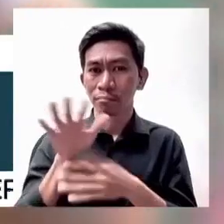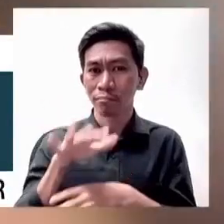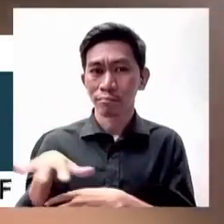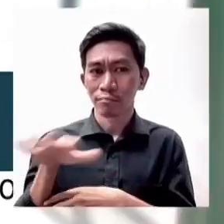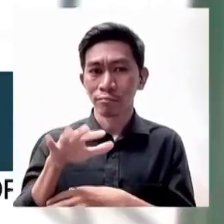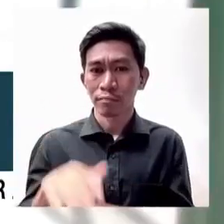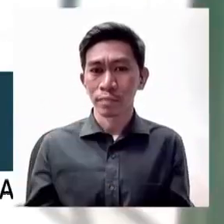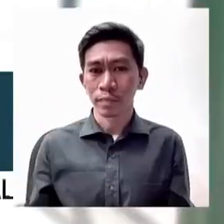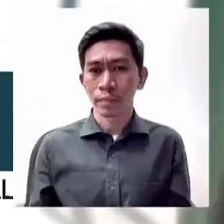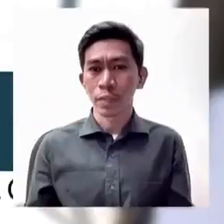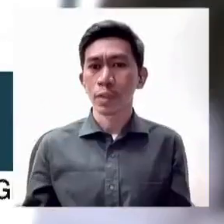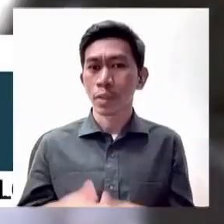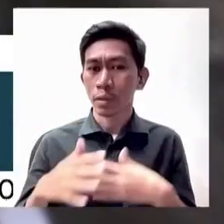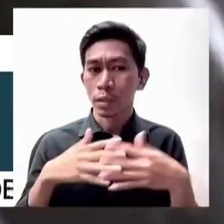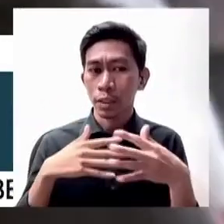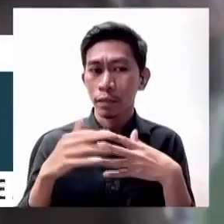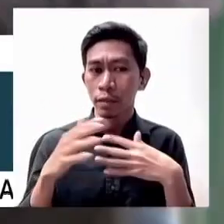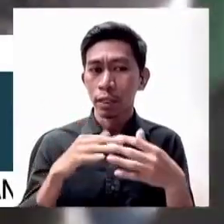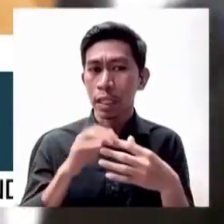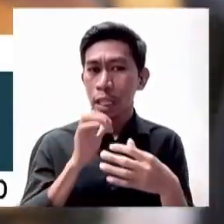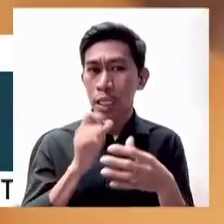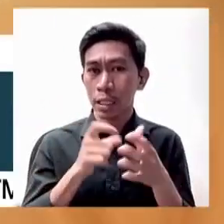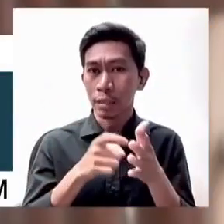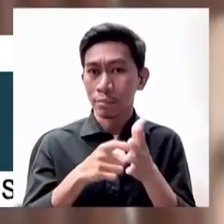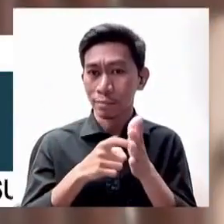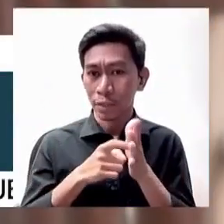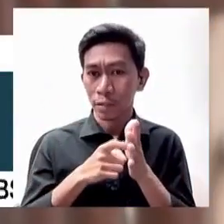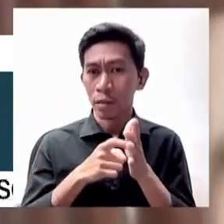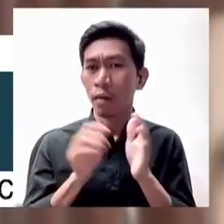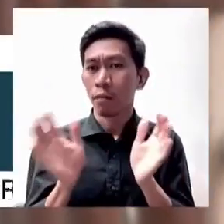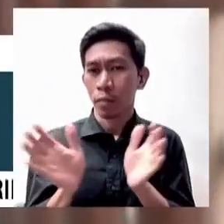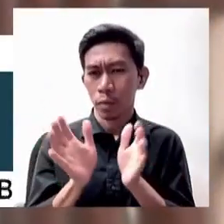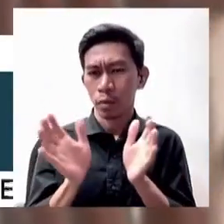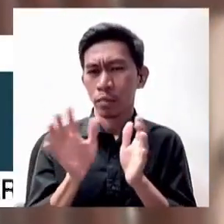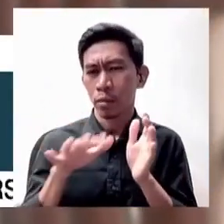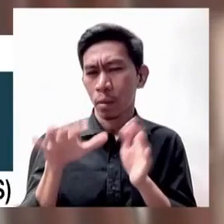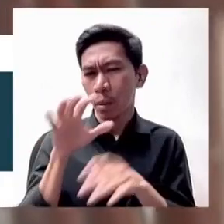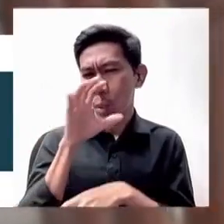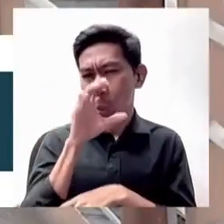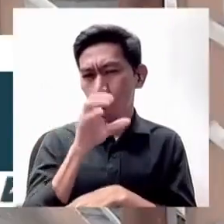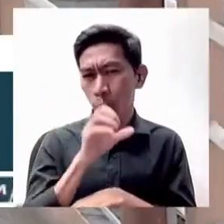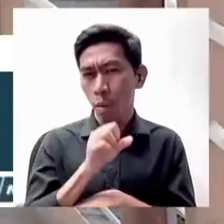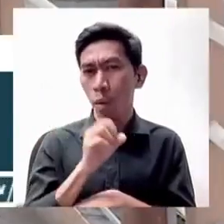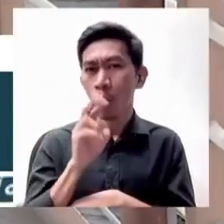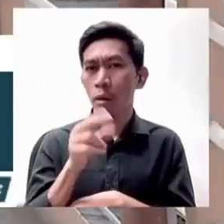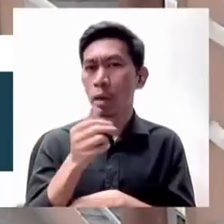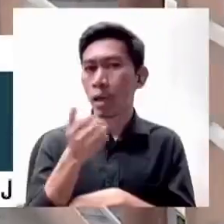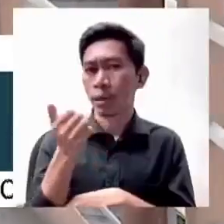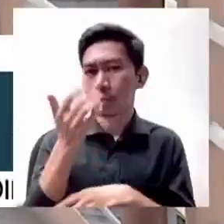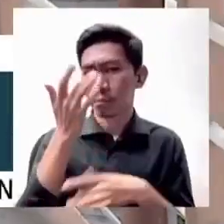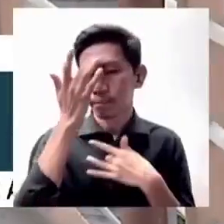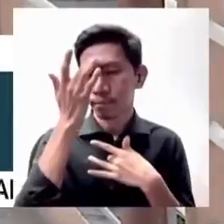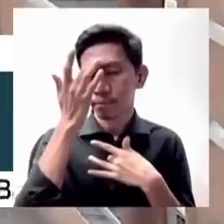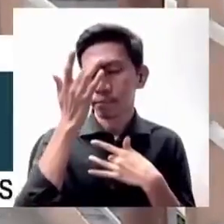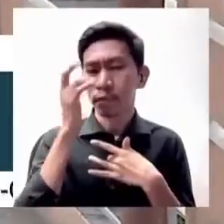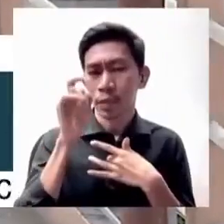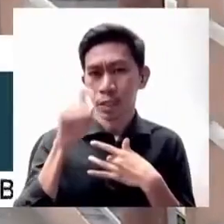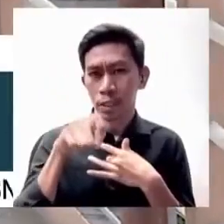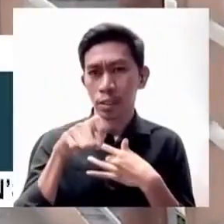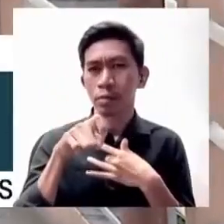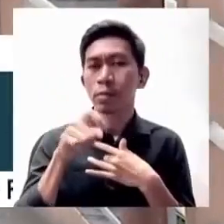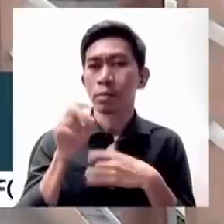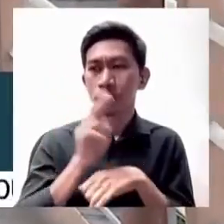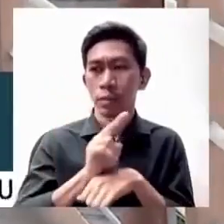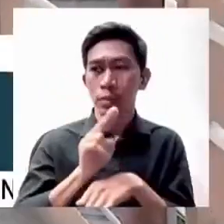mga elderly, yung mga may comorbidities, na mag-mask sila in crowded areas, in public